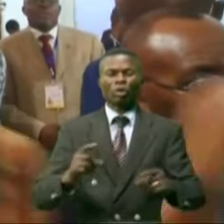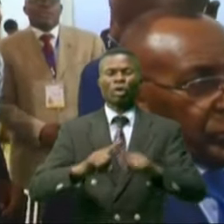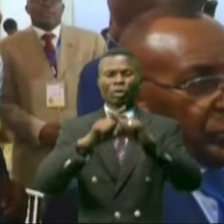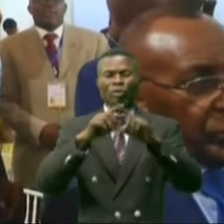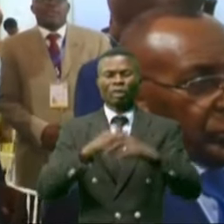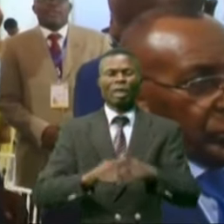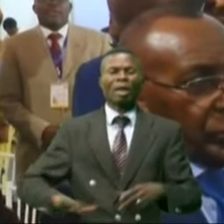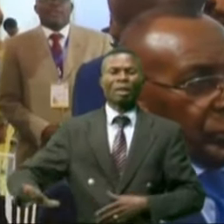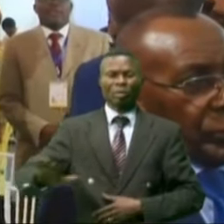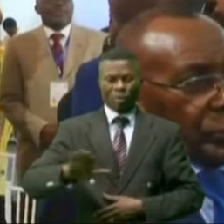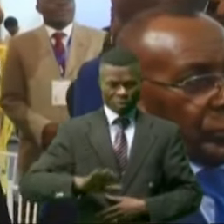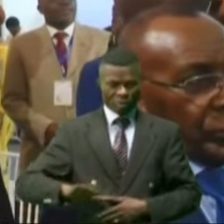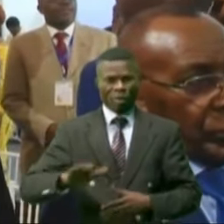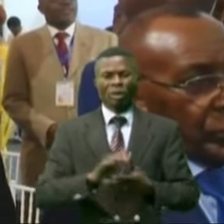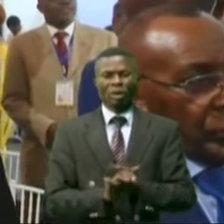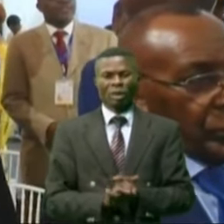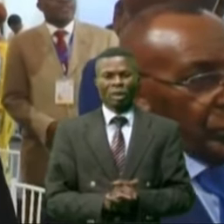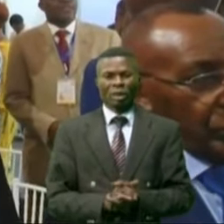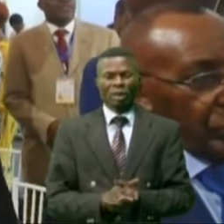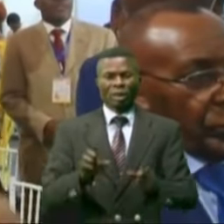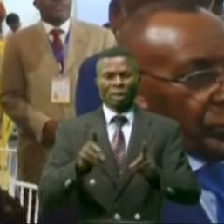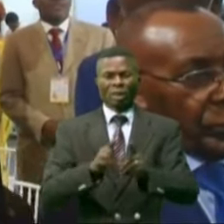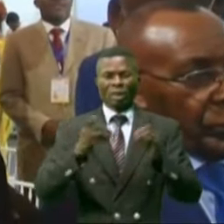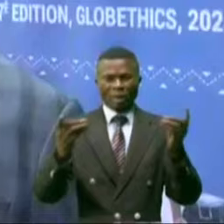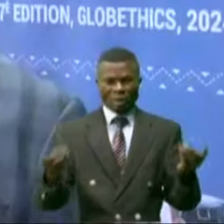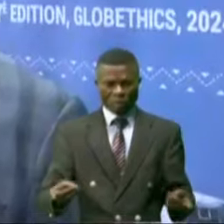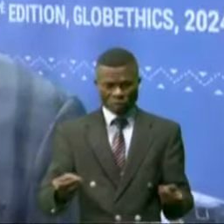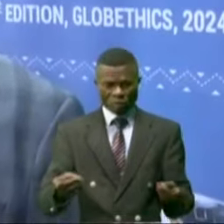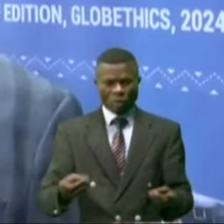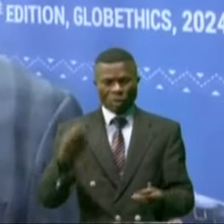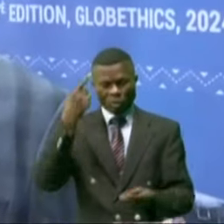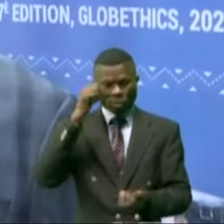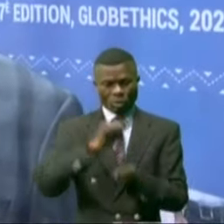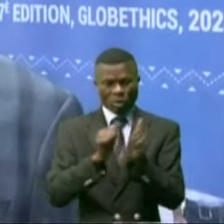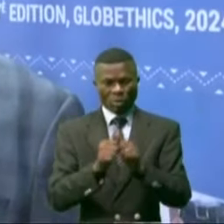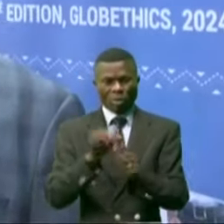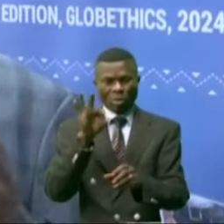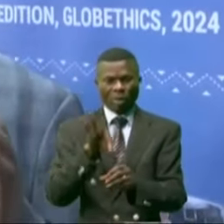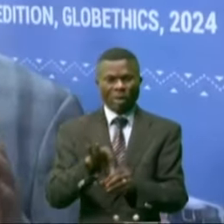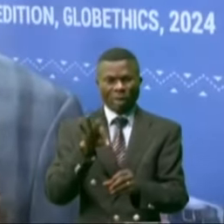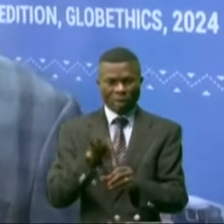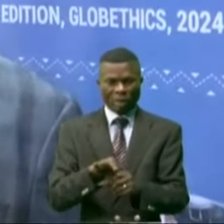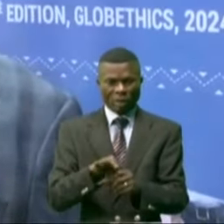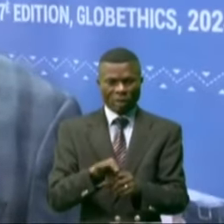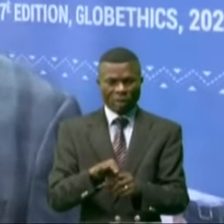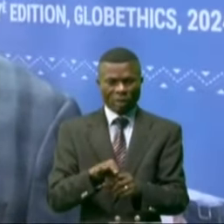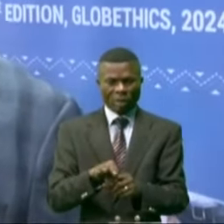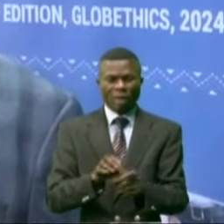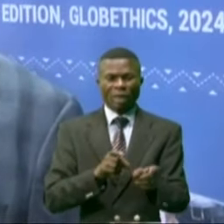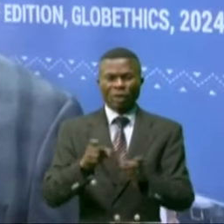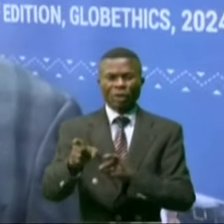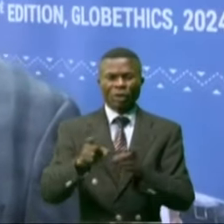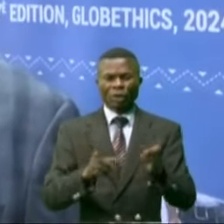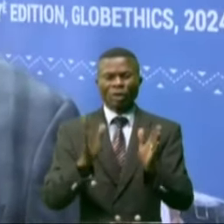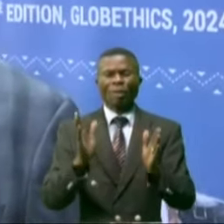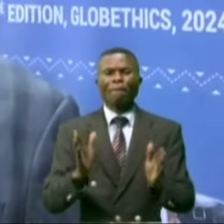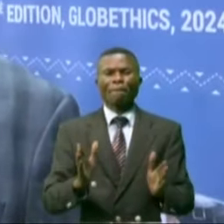pays. Donc ce dictionnaire pratique des élections est un guide